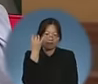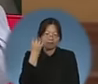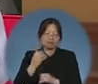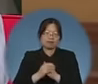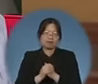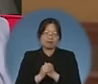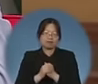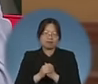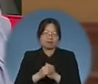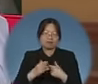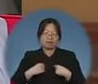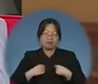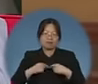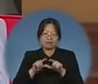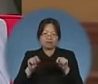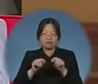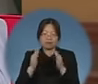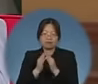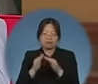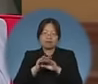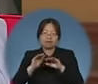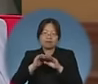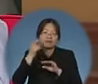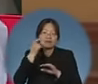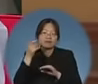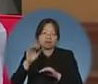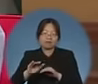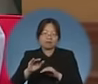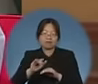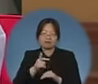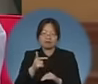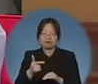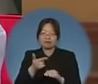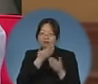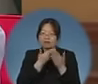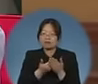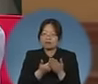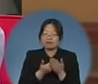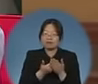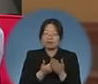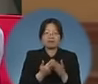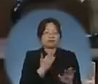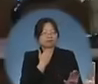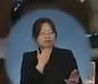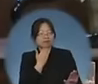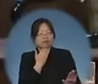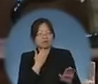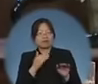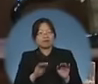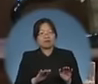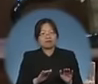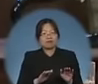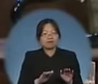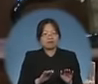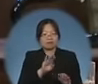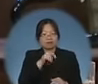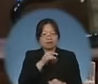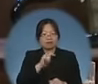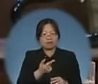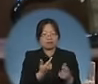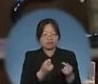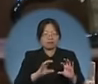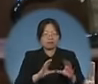기본적으로 의식주의 문제조차 해결하지 못하지만. 근데 여기서 되게 제일 중요한 이제 근데 잠깐만요. 그 대목에서 부탄과 같은